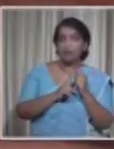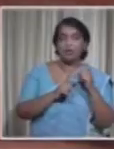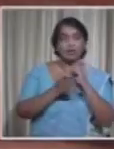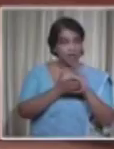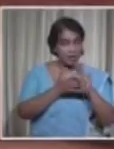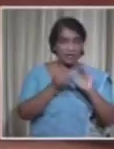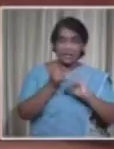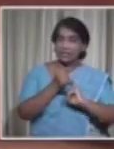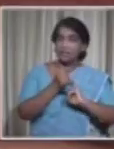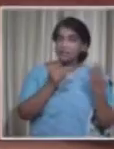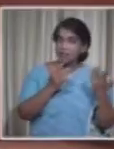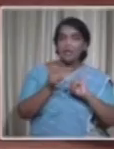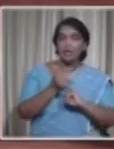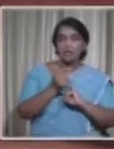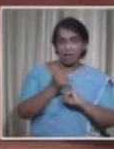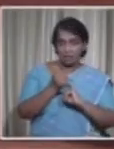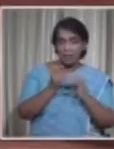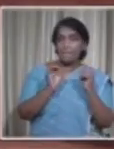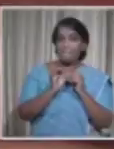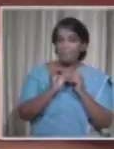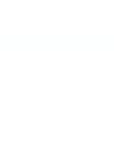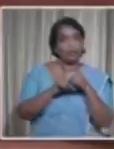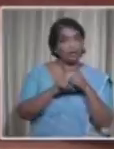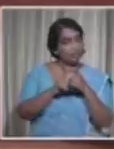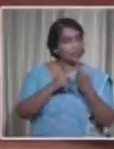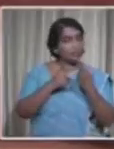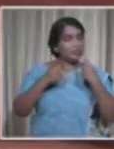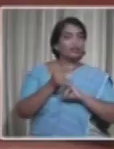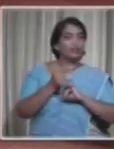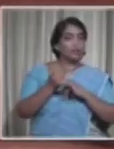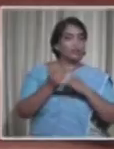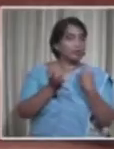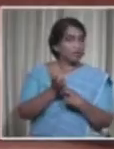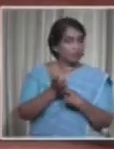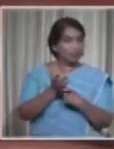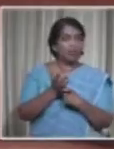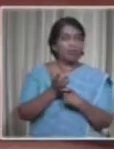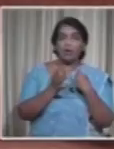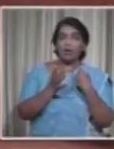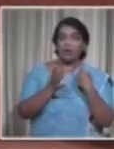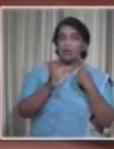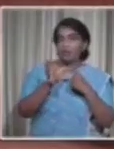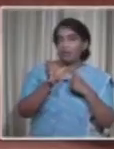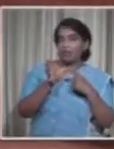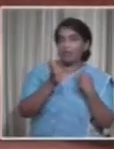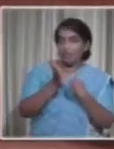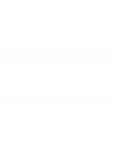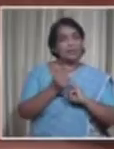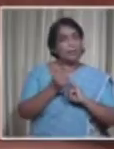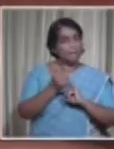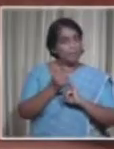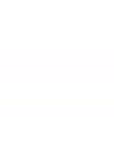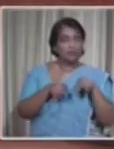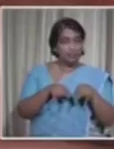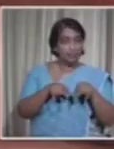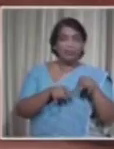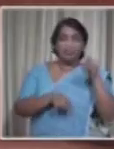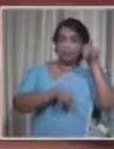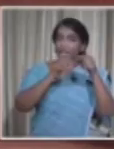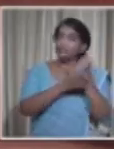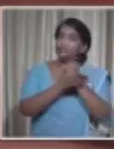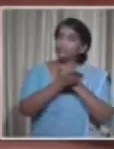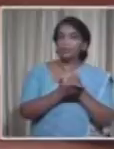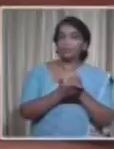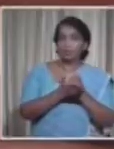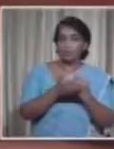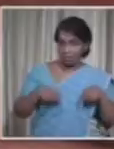විජේලාල් සිල්වා, ශාන්ත බණ්ඩාර, දුෂ්මන්ත මිත්‍රපාල, සුරේන් රඝුවන්, අංගයන් රාමනාදන්, සම්පත් දසනායක මේ කියන සියලුම